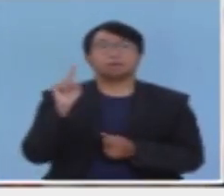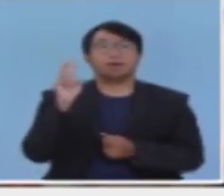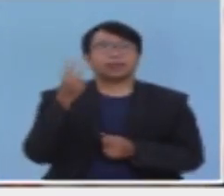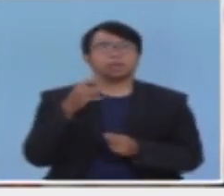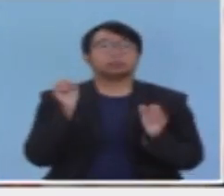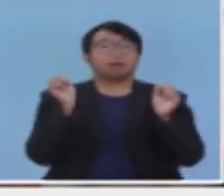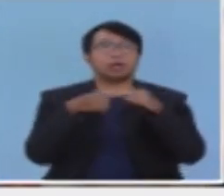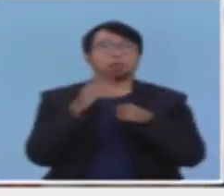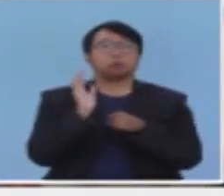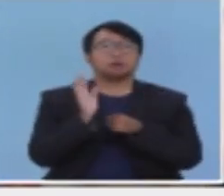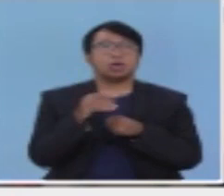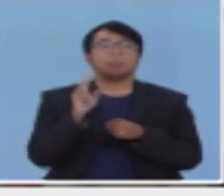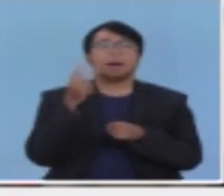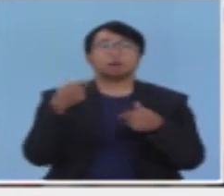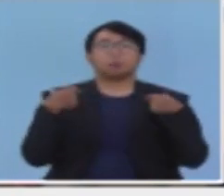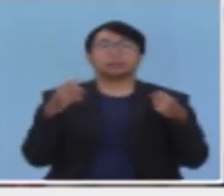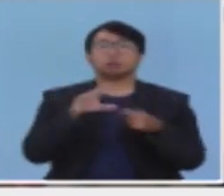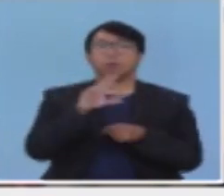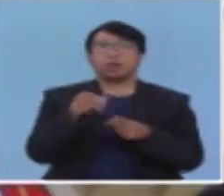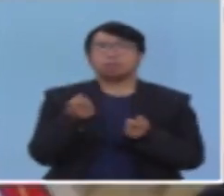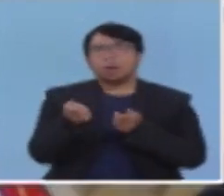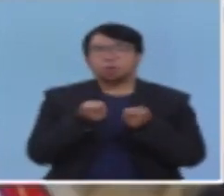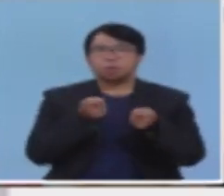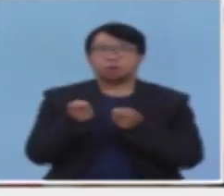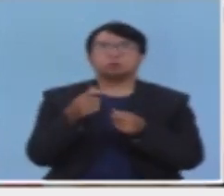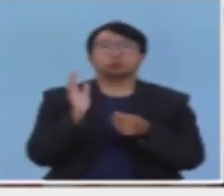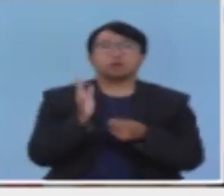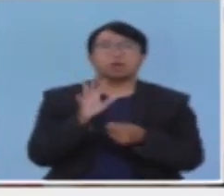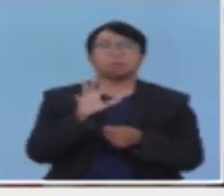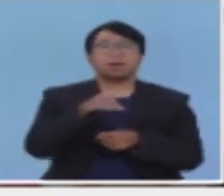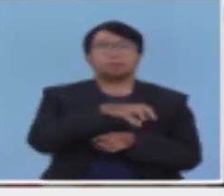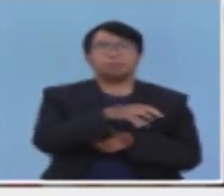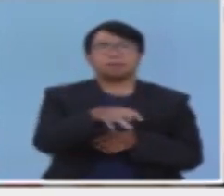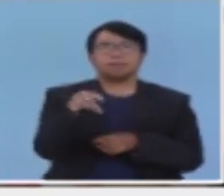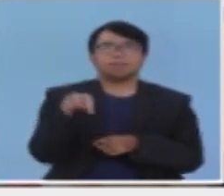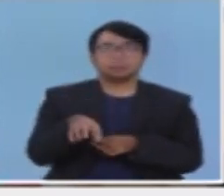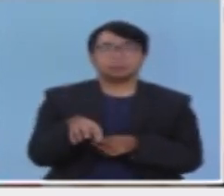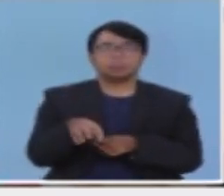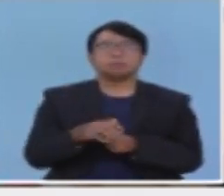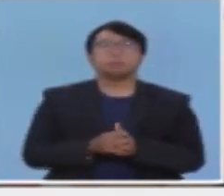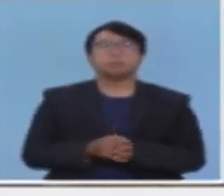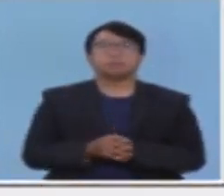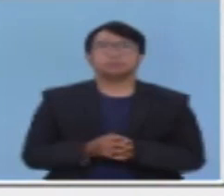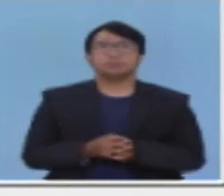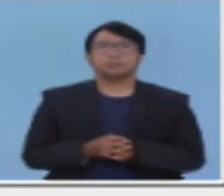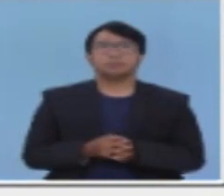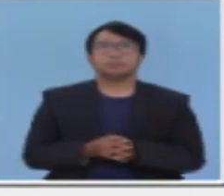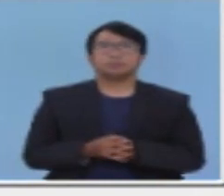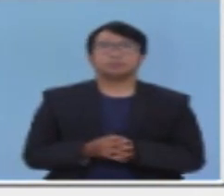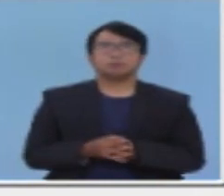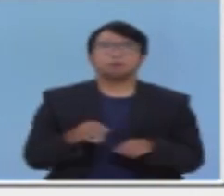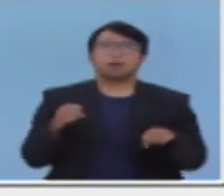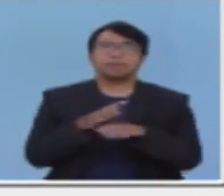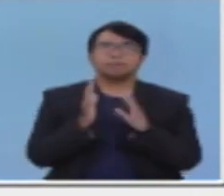dikoordinatori oleh Pak Gubernur Jawa Barat bahwa 5 wilayah di Bodebek ini akan segera melaksanakannya pada hari